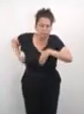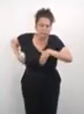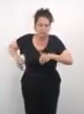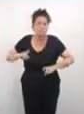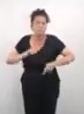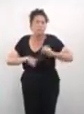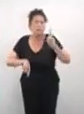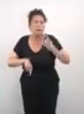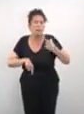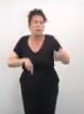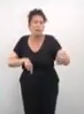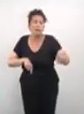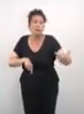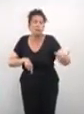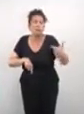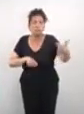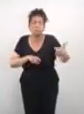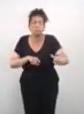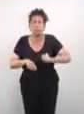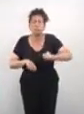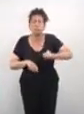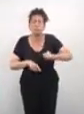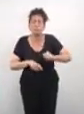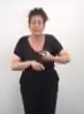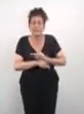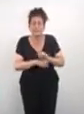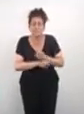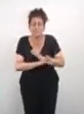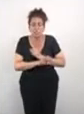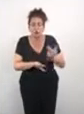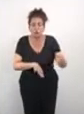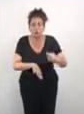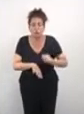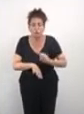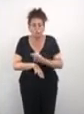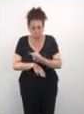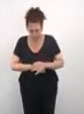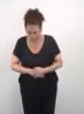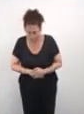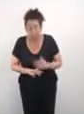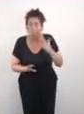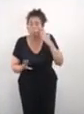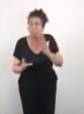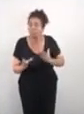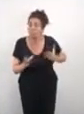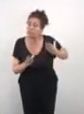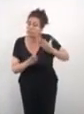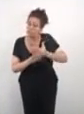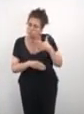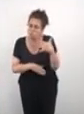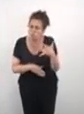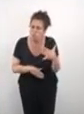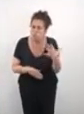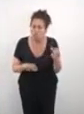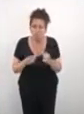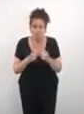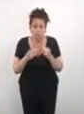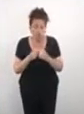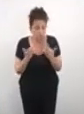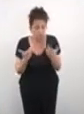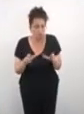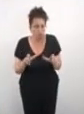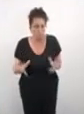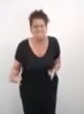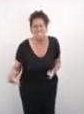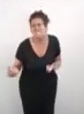avez installé tous ces équipements auprès de cette police municipale. En cas d'intervention difficile, et pour éviter l'escalade des conflits, ils sont également